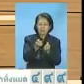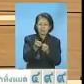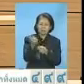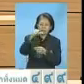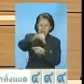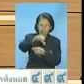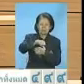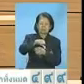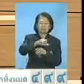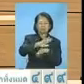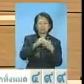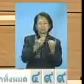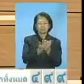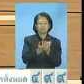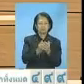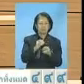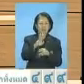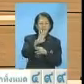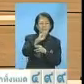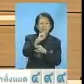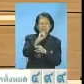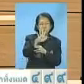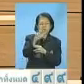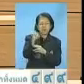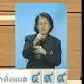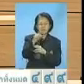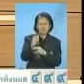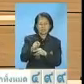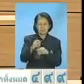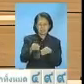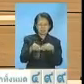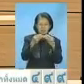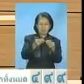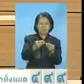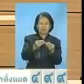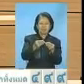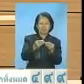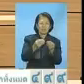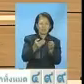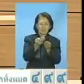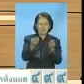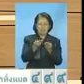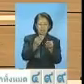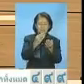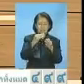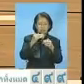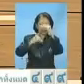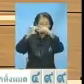อไป 45% เนี่ยถึงจะเป็นบริหารพัฒนา